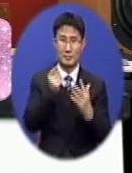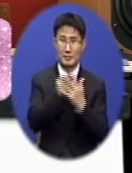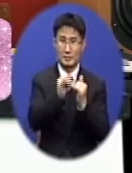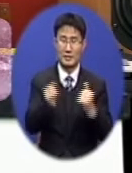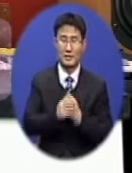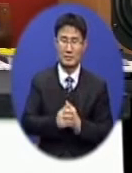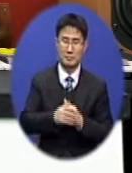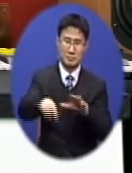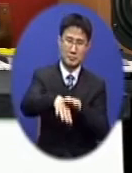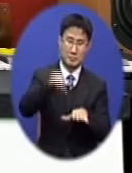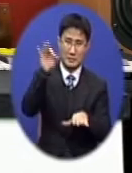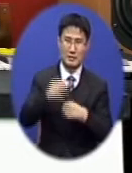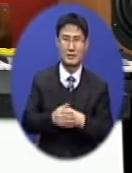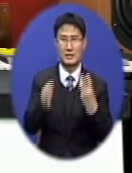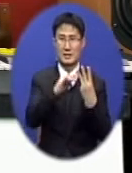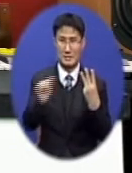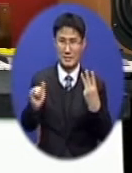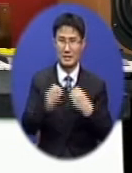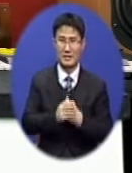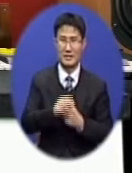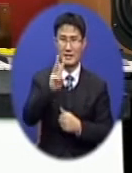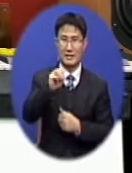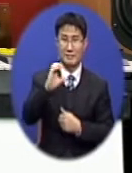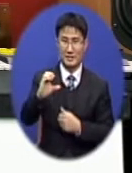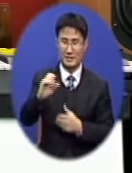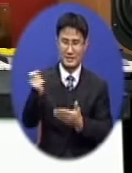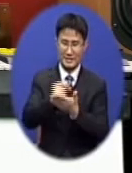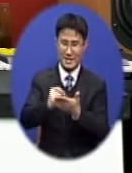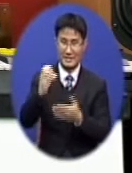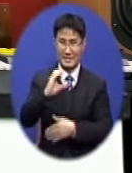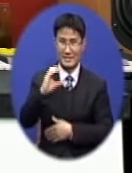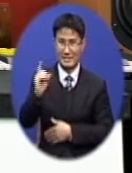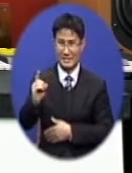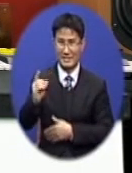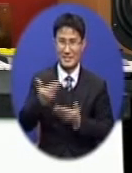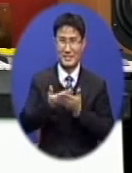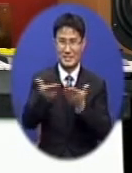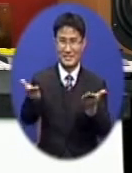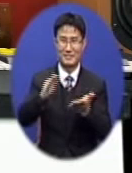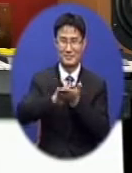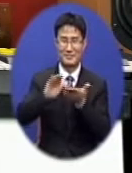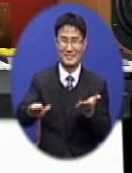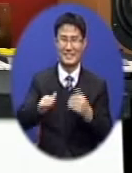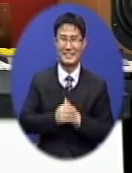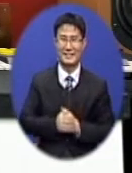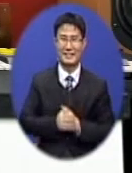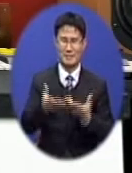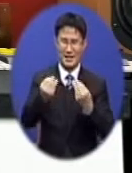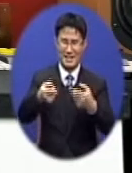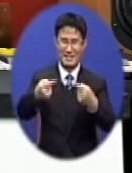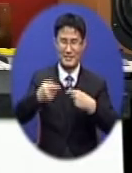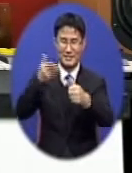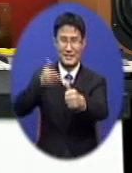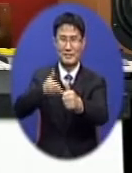중 추첨을 통해서 세 분께 MC들의 사인 CD 보내드리도록 하겠습니다. 많은 참여